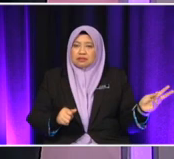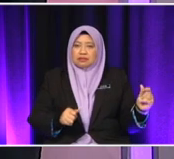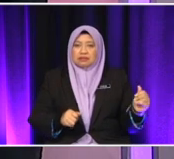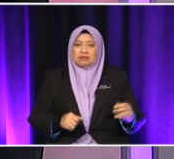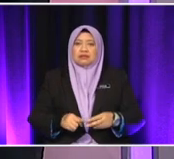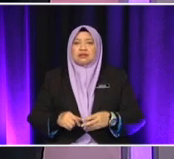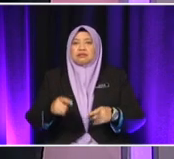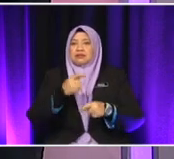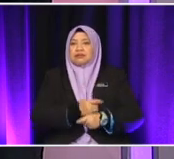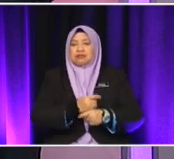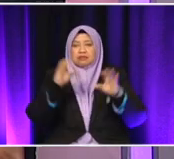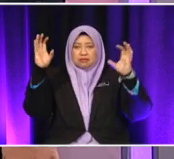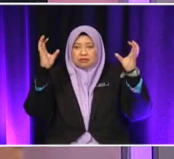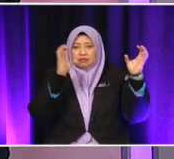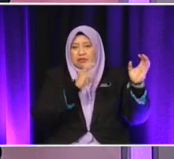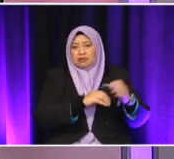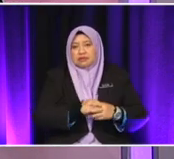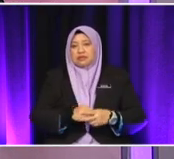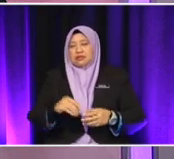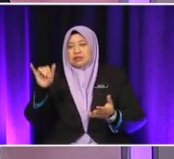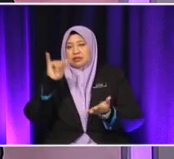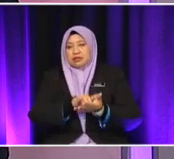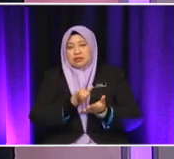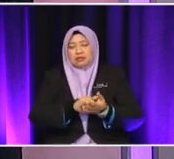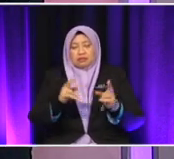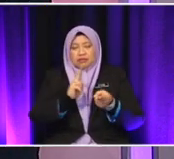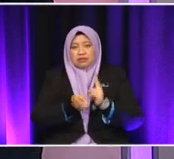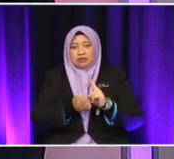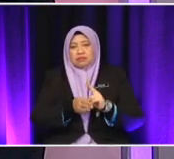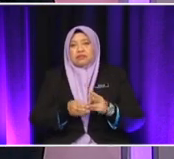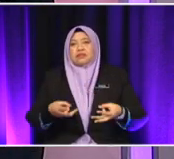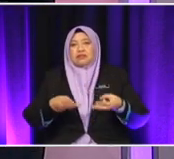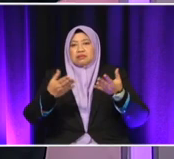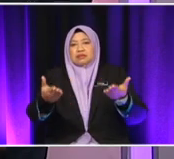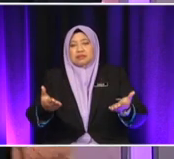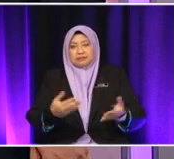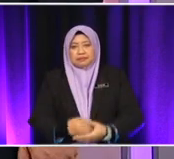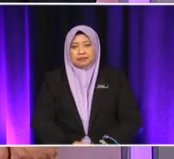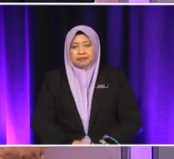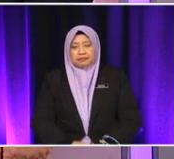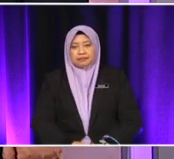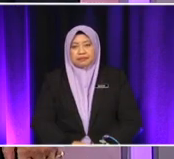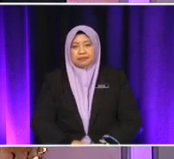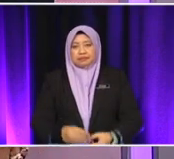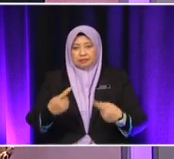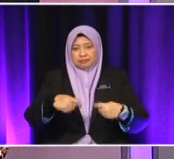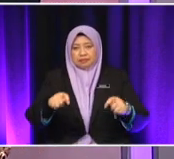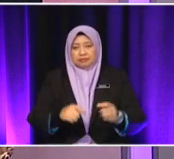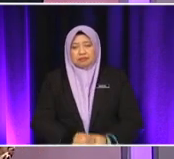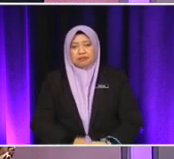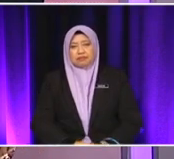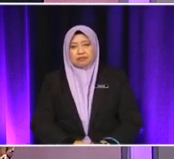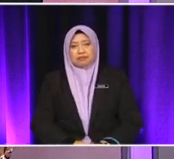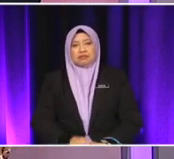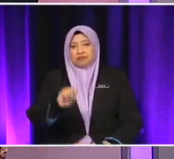penentu cuaca kita Panggil sebagai perubahan di dalam penawaran Oke kita coba kita